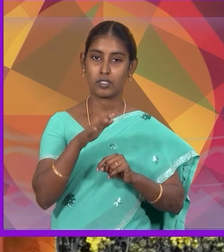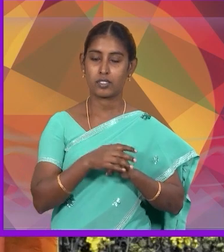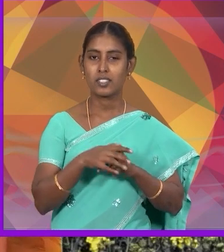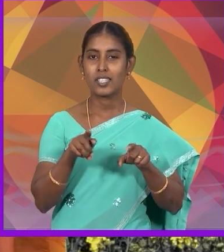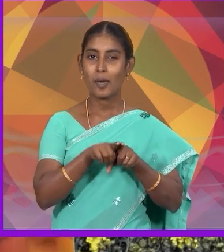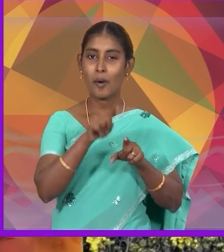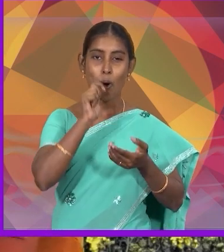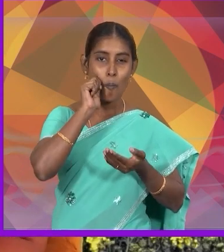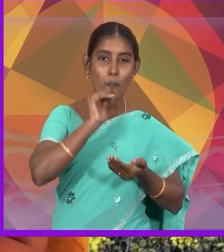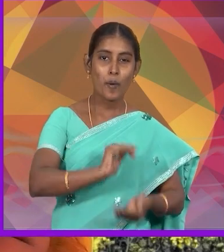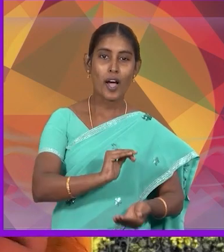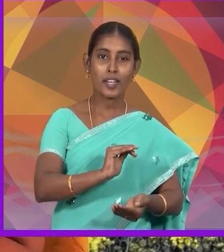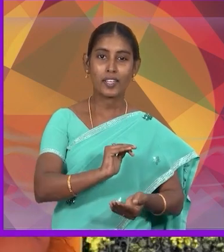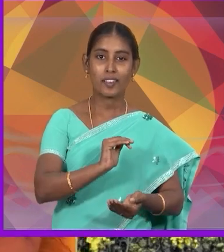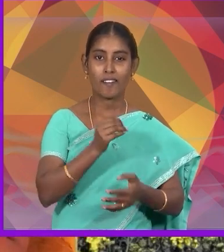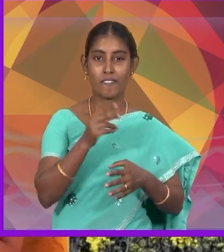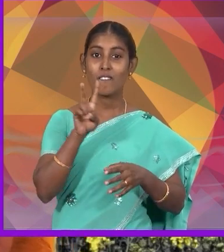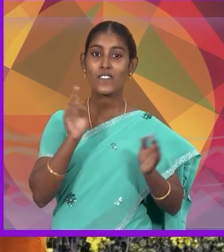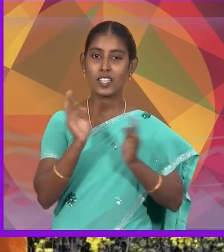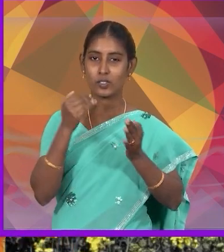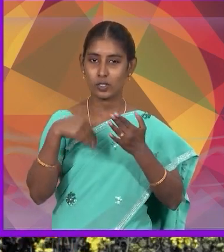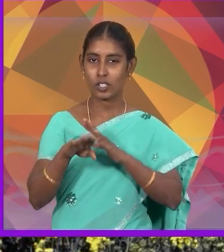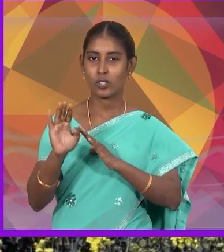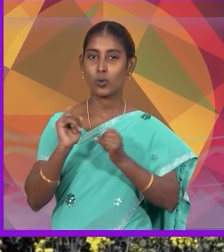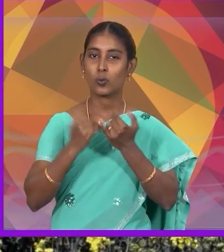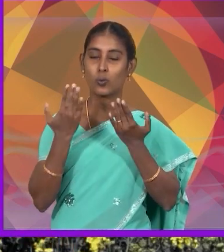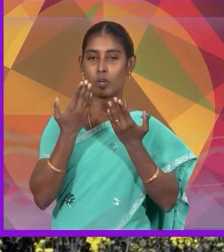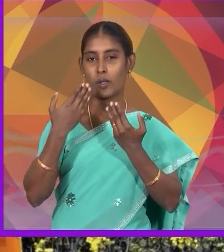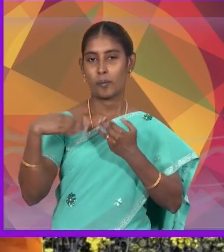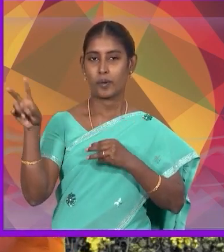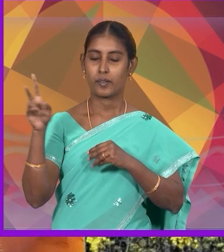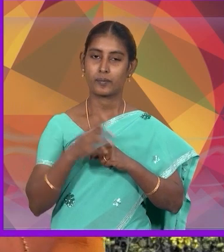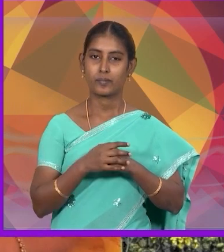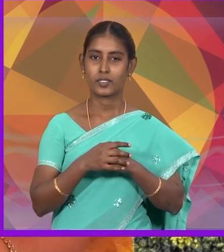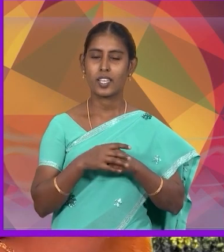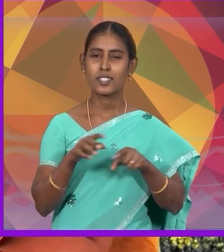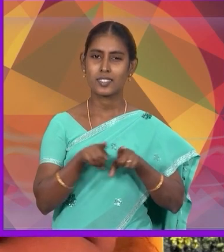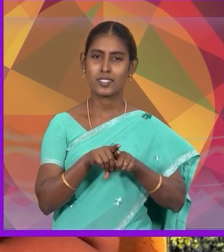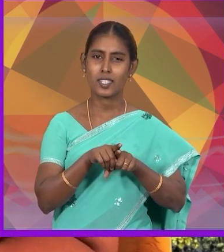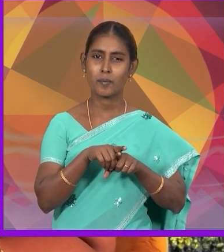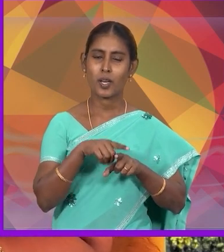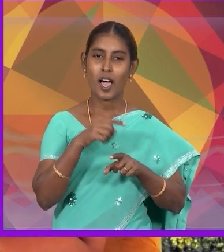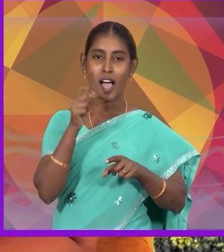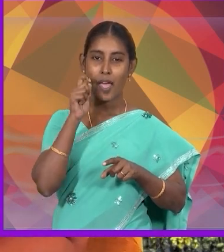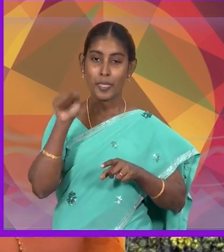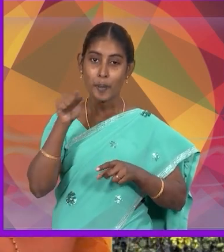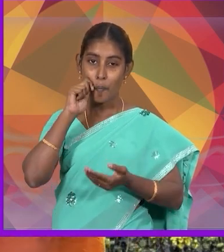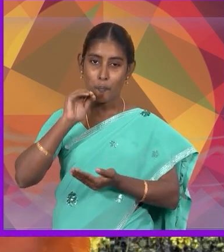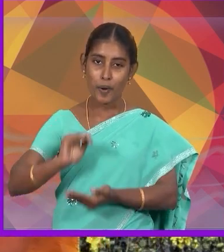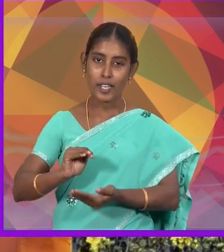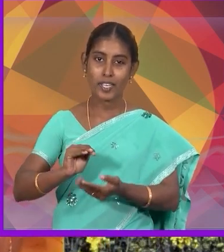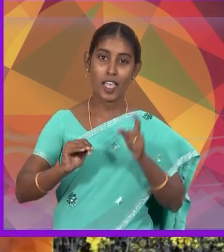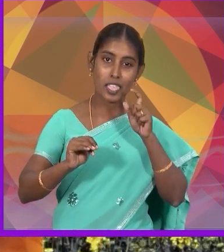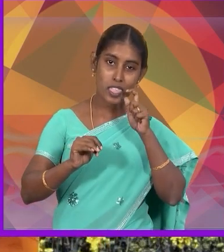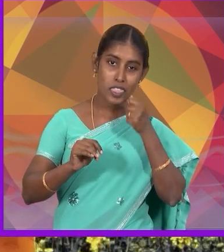கிராமத்துலதான் படிக்கிறாங்க. காலையில எழுந்த உடனே அவங்க தாத்தா பாட்டிக்கிட்ட, நீங்க எல்லாம் குழந்தையா இருக்கும் போது எந்த ஊரை பார்த்தாலும் கேள்வி கேட்பீங்க இல்லைங்களா, அது